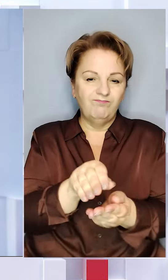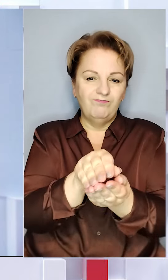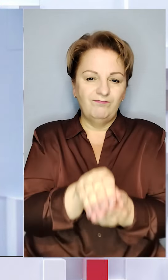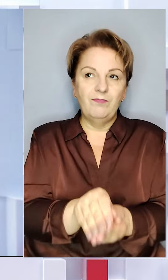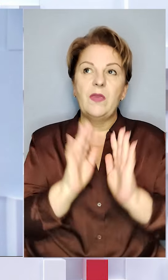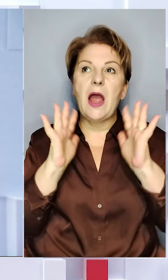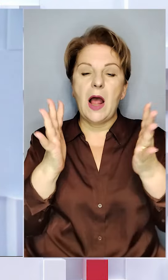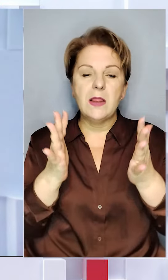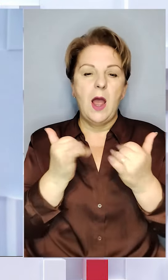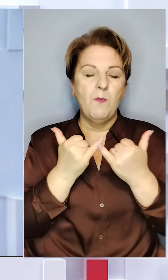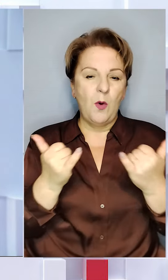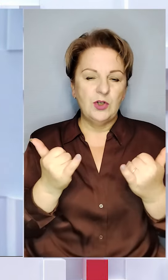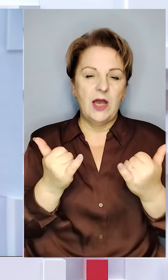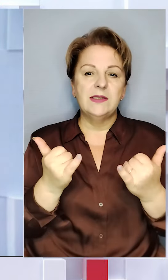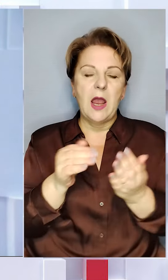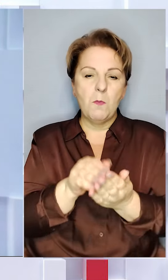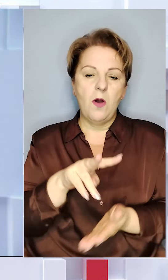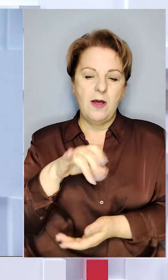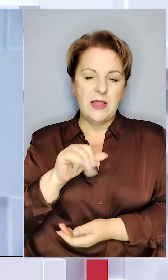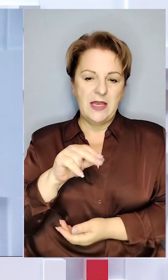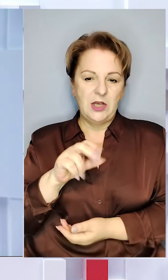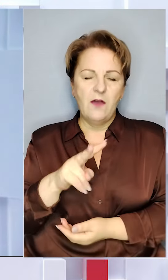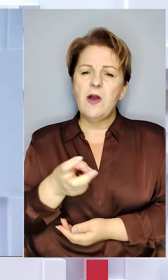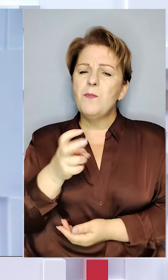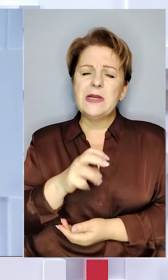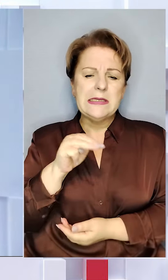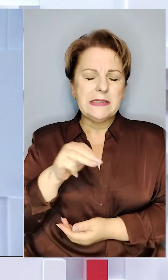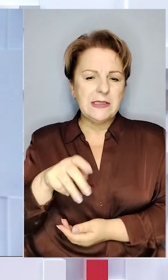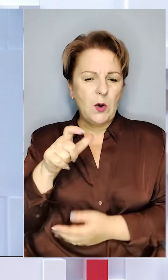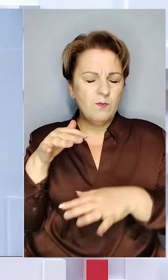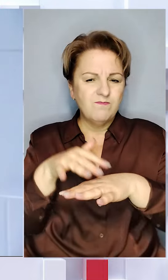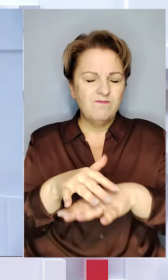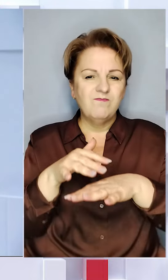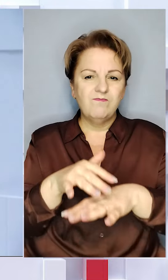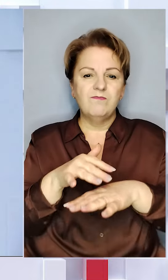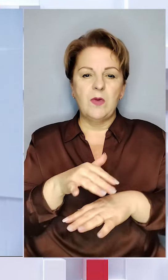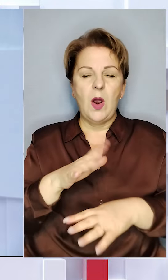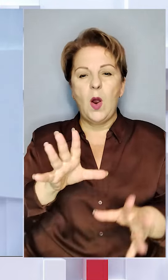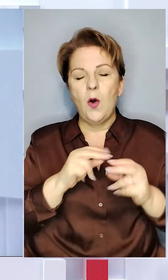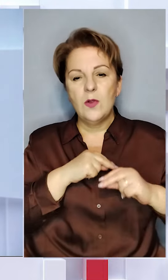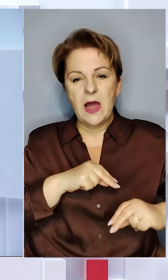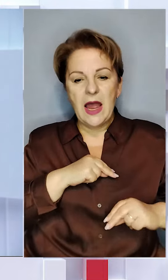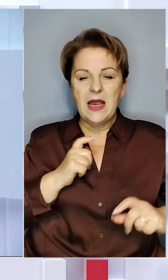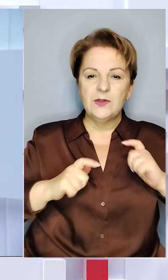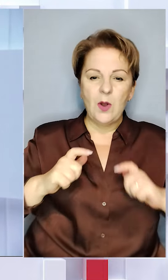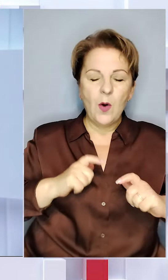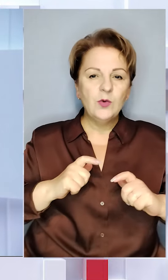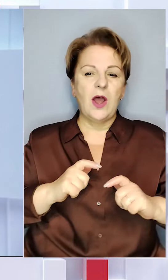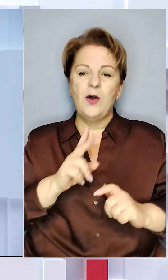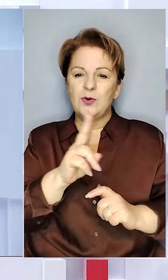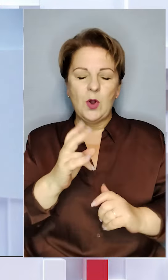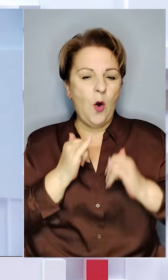почесних поховань. Провести її в останню путь прийшли тисячі людей. Колеги, студенти, політичні соратники та пересічні українці,